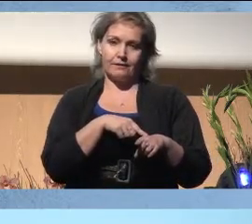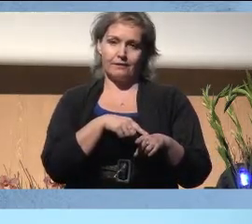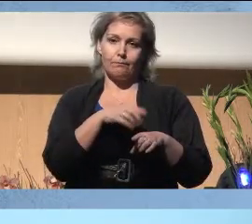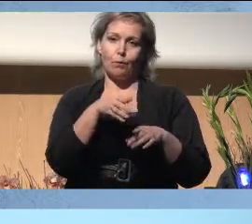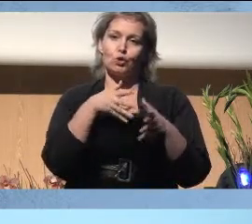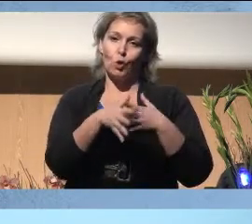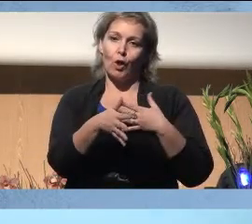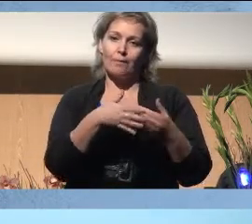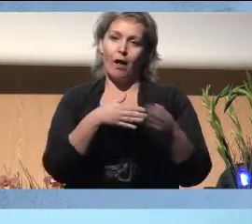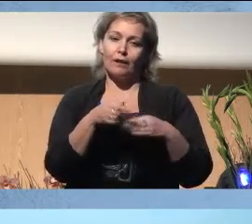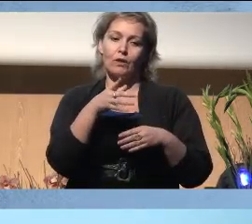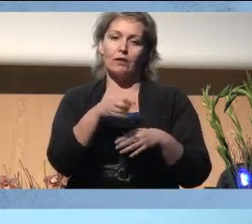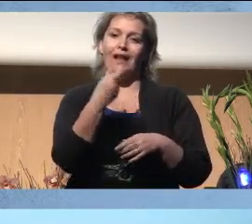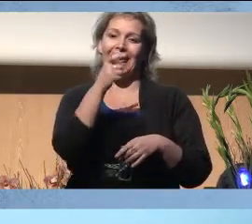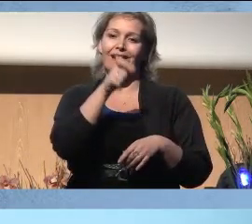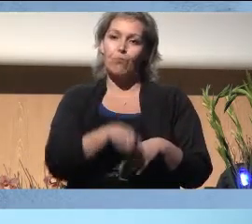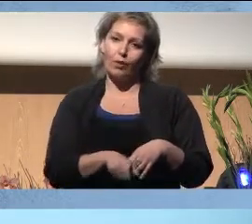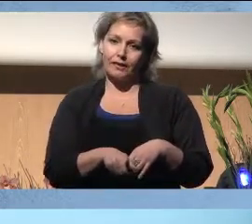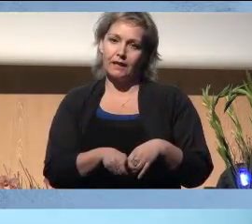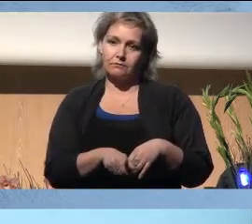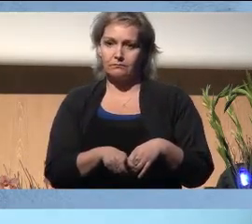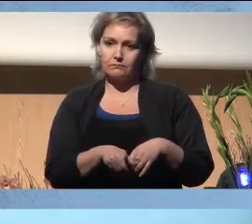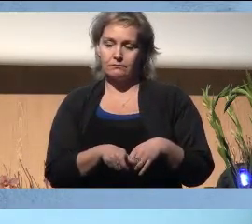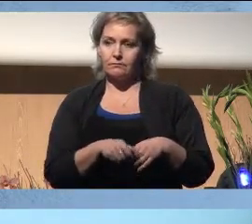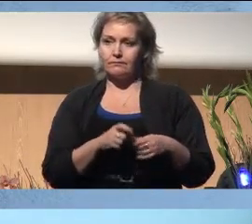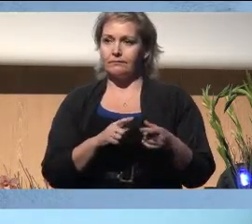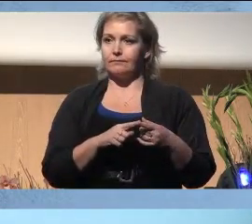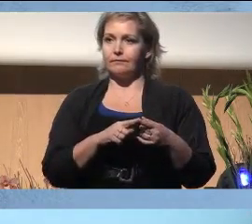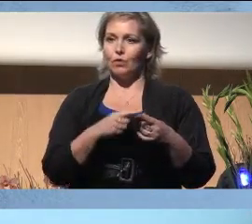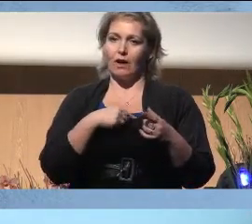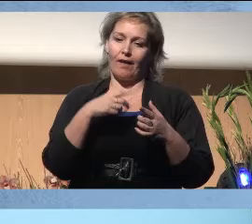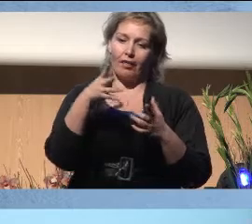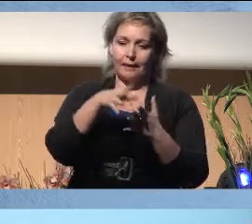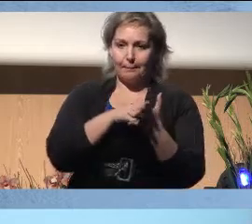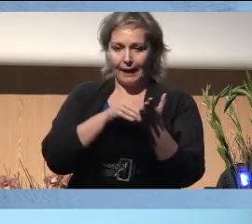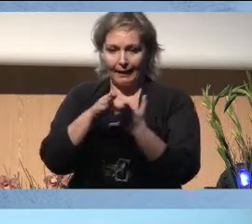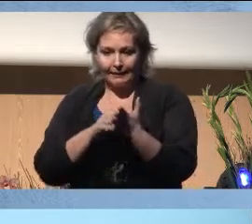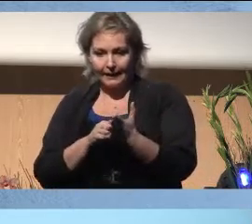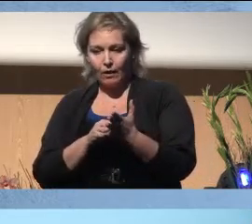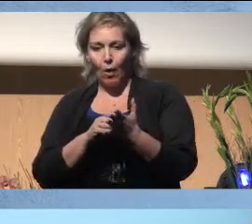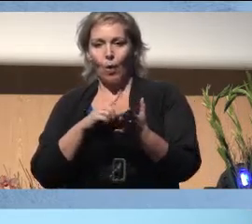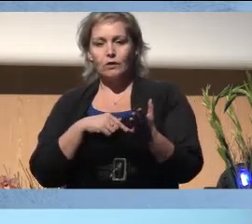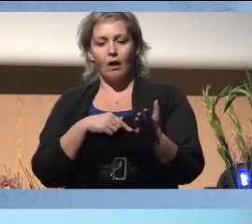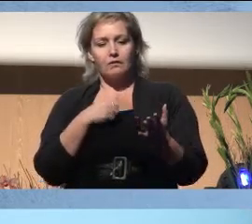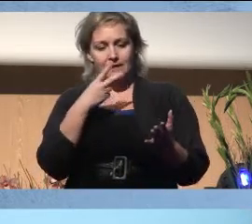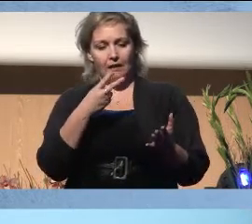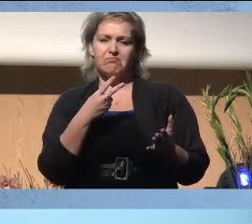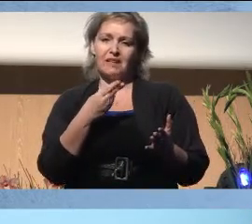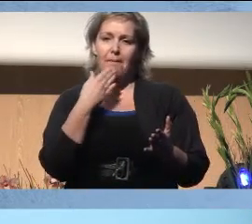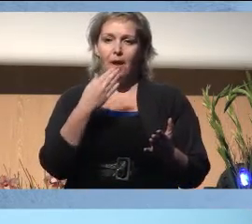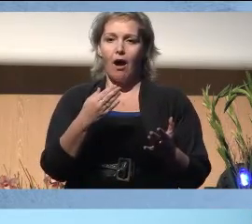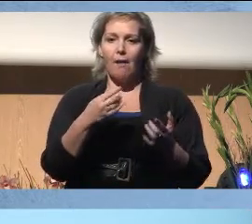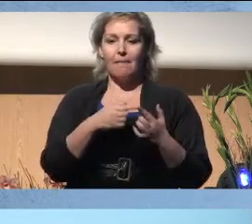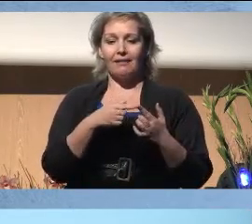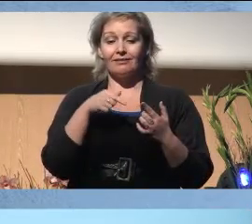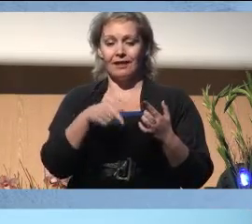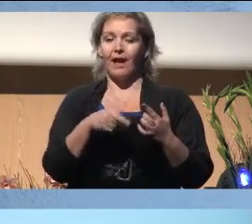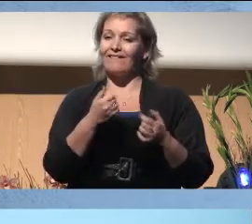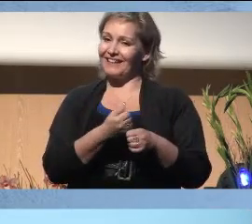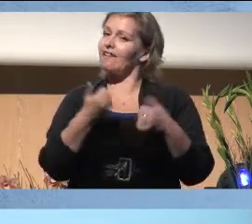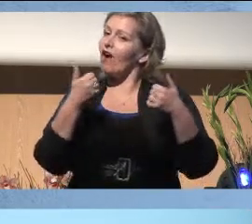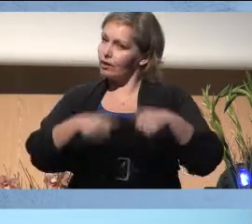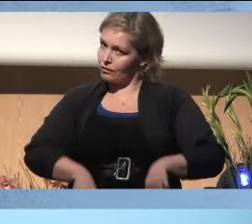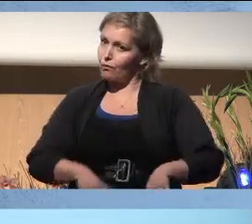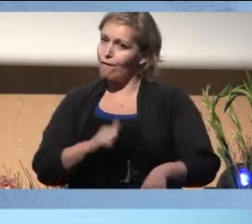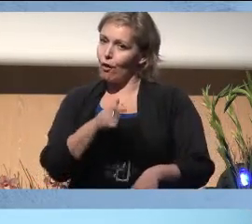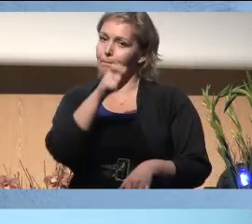den tar 1 månad. Man gör CT och stråldosberäkningar och annat. Det kan man tycka är ganska bra, men i det här fallet så är det en katastrof